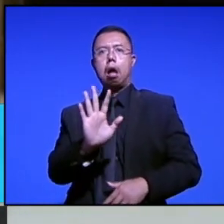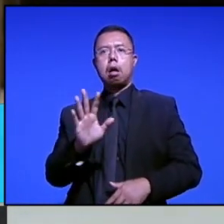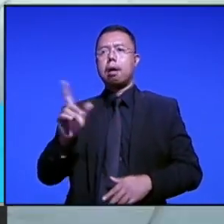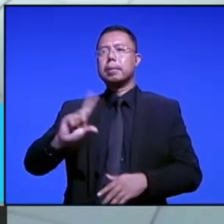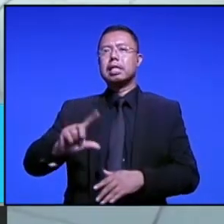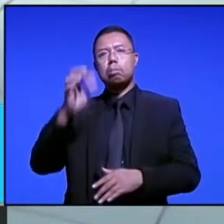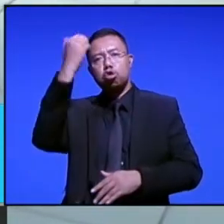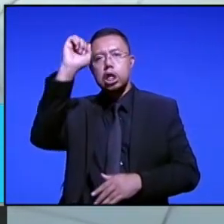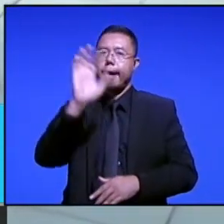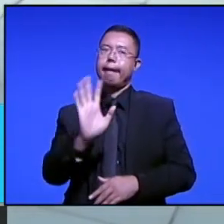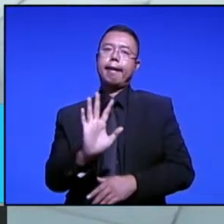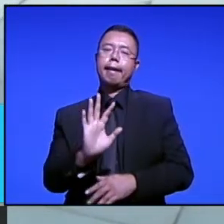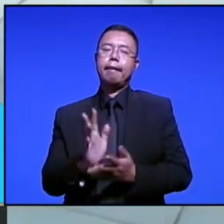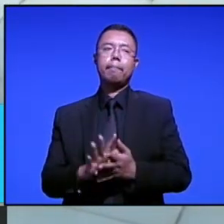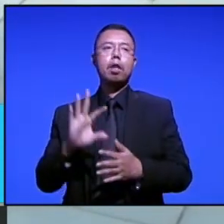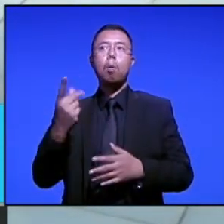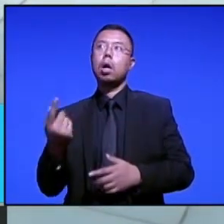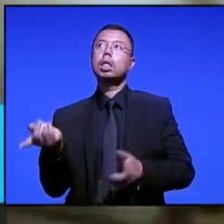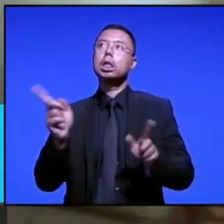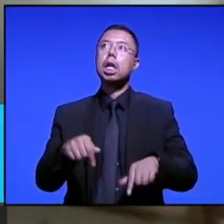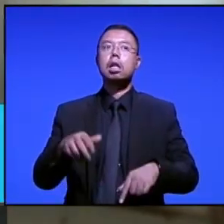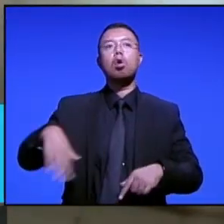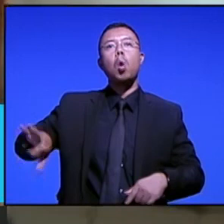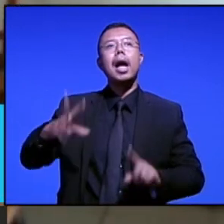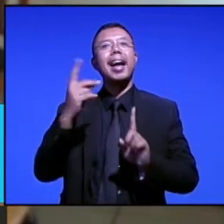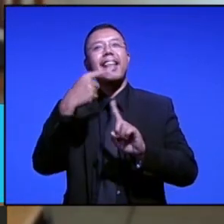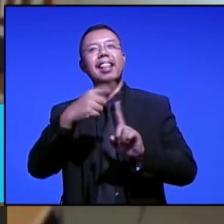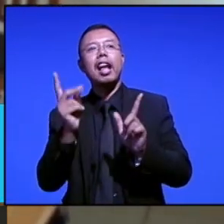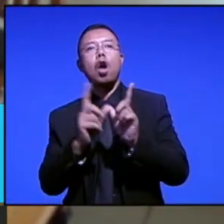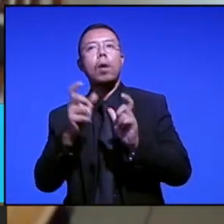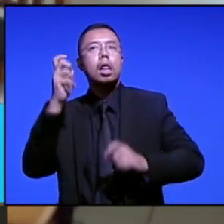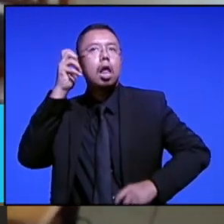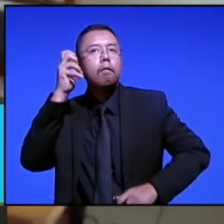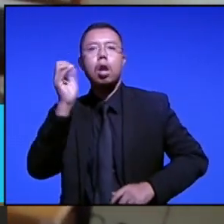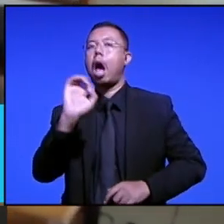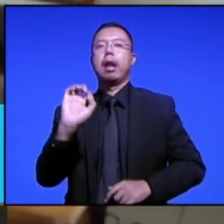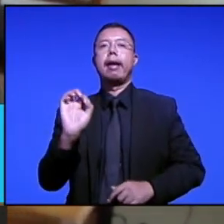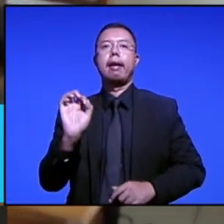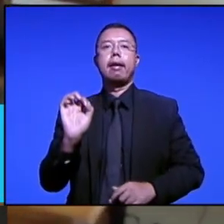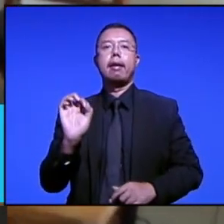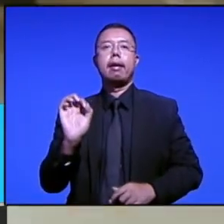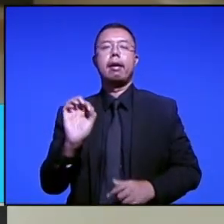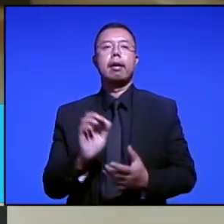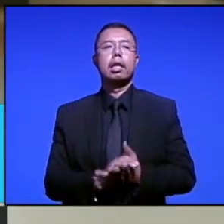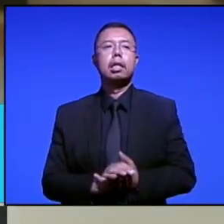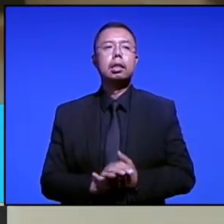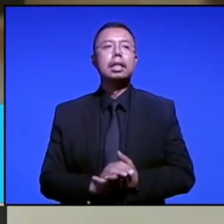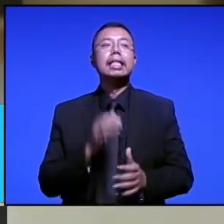ambulans. Saat kejadian tidak ada pihak keluarga atau RT dan RW yang menghubunginya untuk meminjam ambulans.